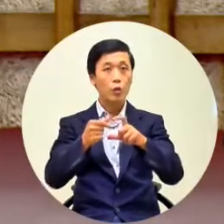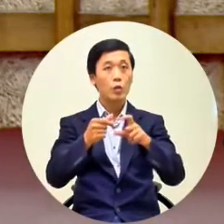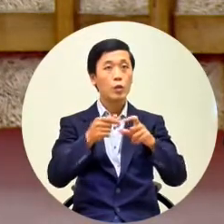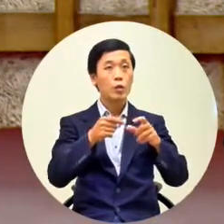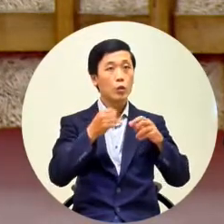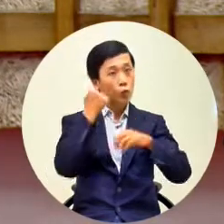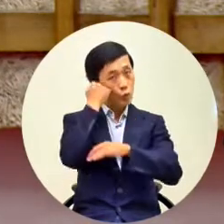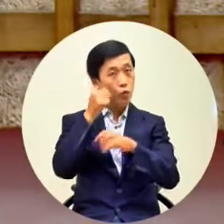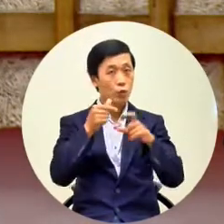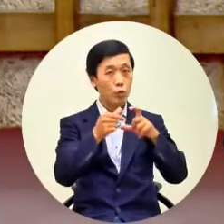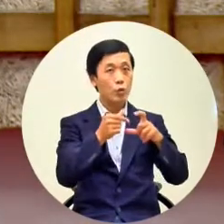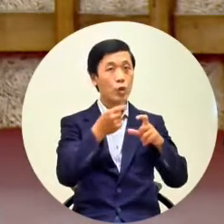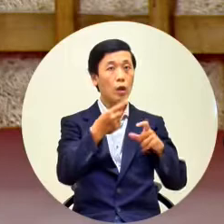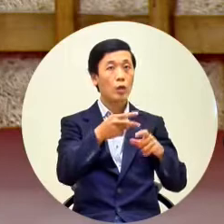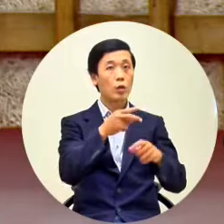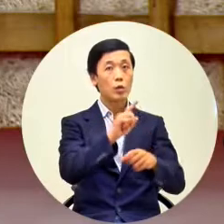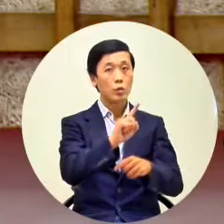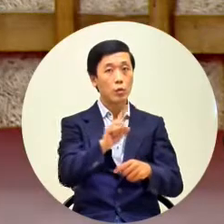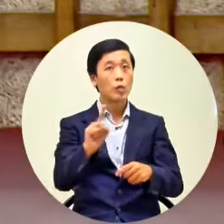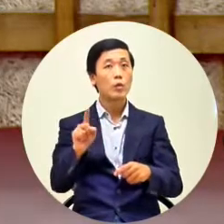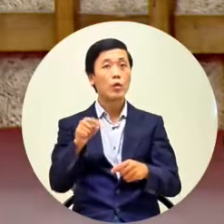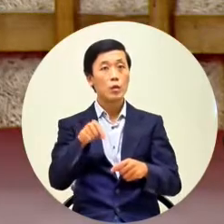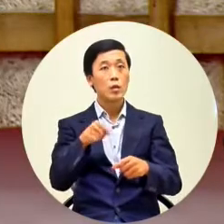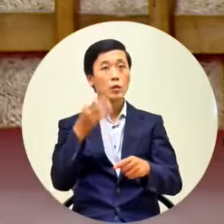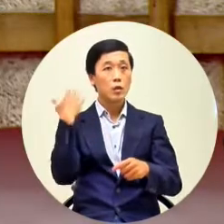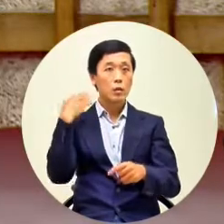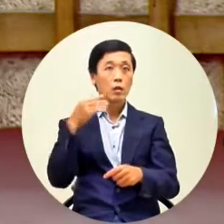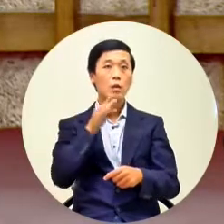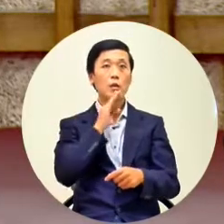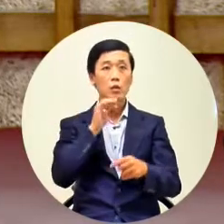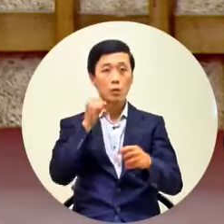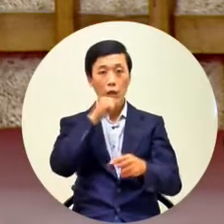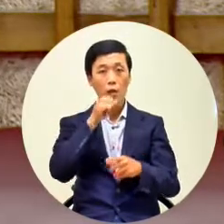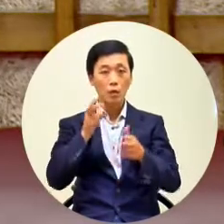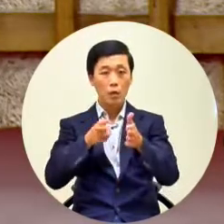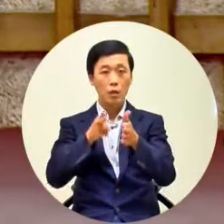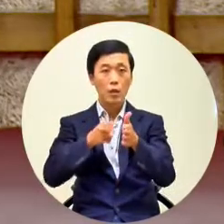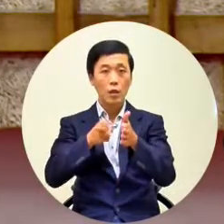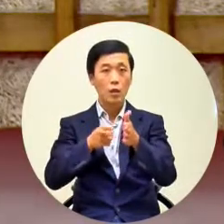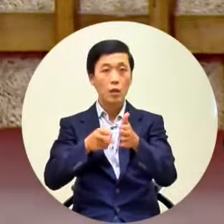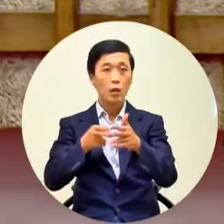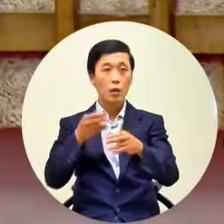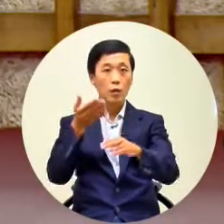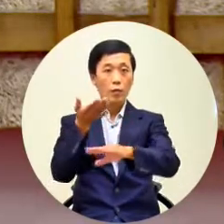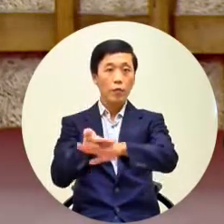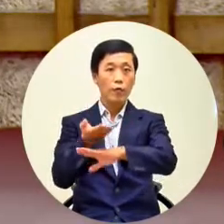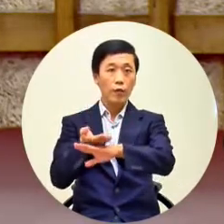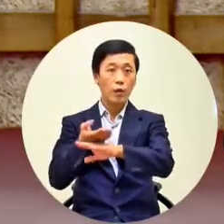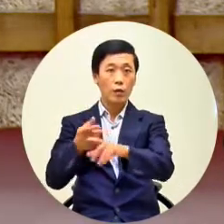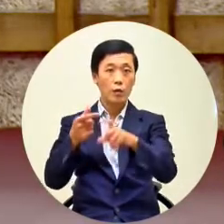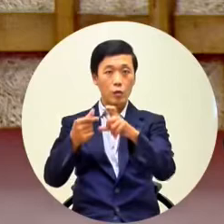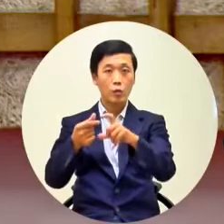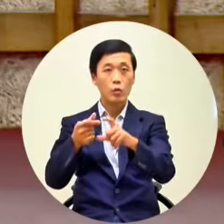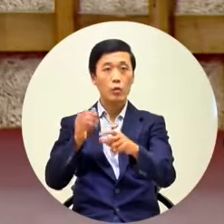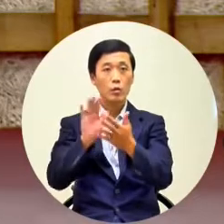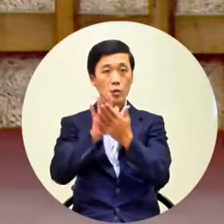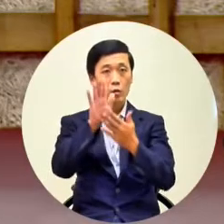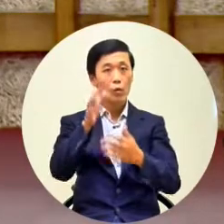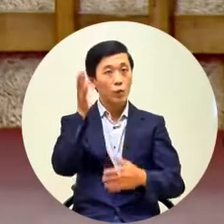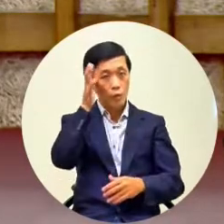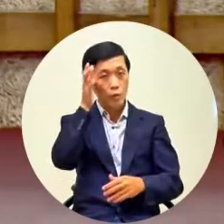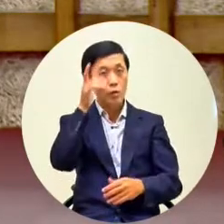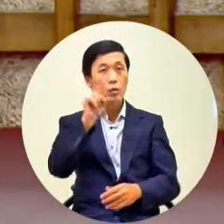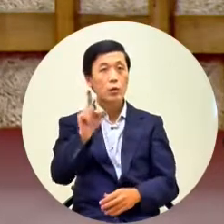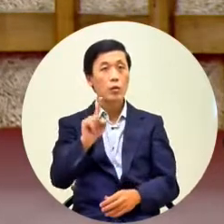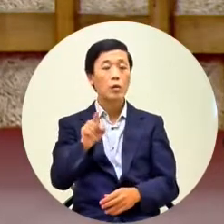等，又保留公园用地。既然这里过去是台铁的停放区，那我们这里未来的期待就